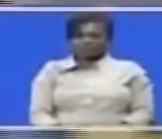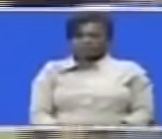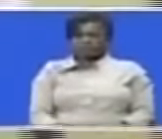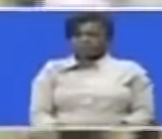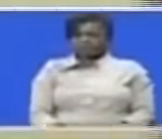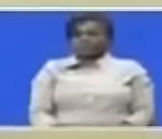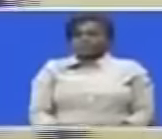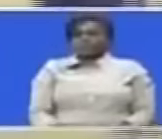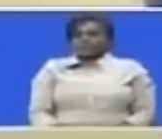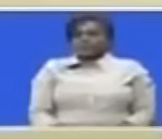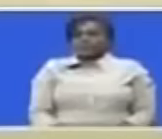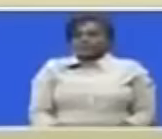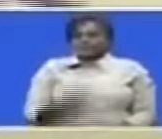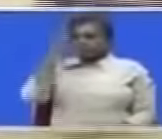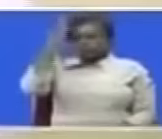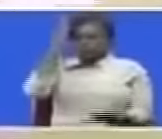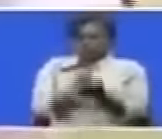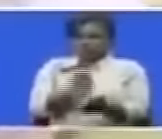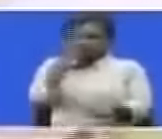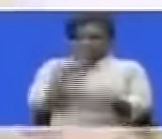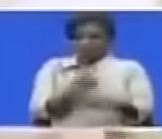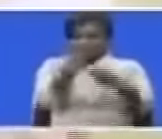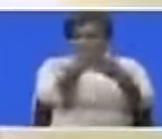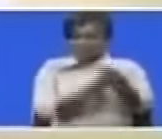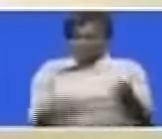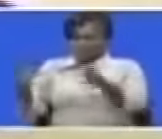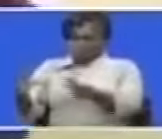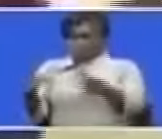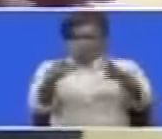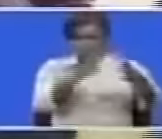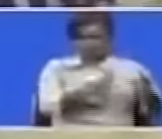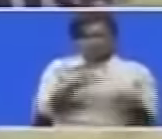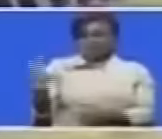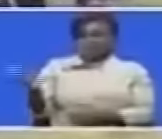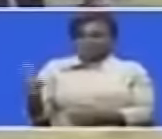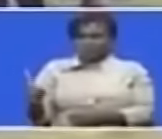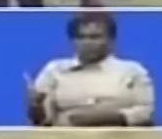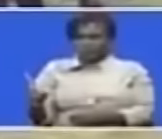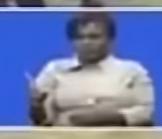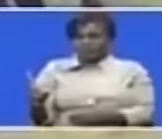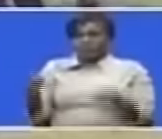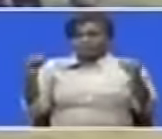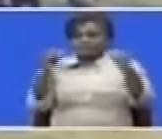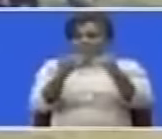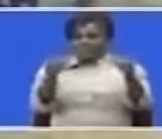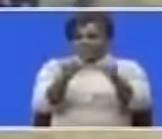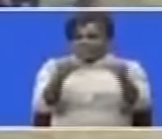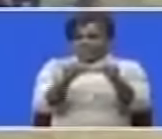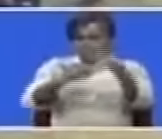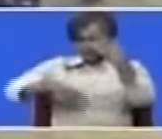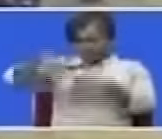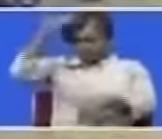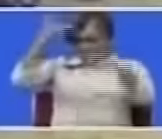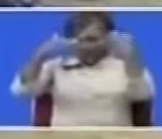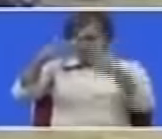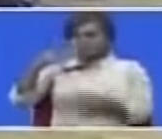Ilikuwa ni siku ya kubaini mbivu na mbichi pale ambapo timu ya chuo kikuu cha Nairobi almaarufu kama Nyati ilipochuana na timu ya chuo kikuu cha